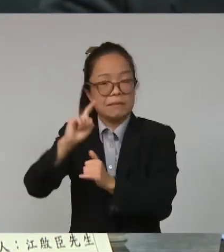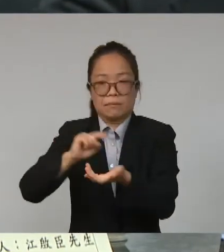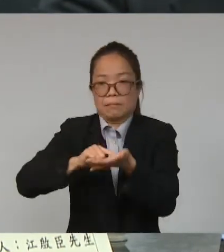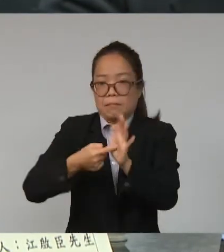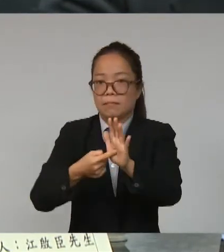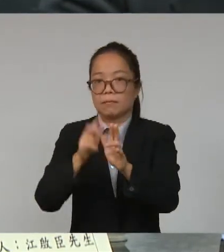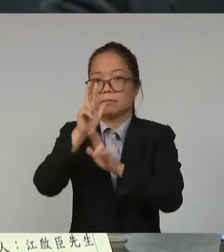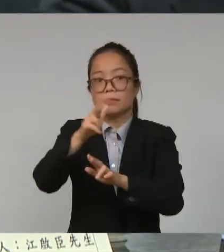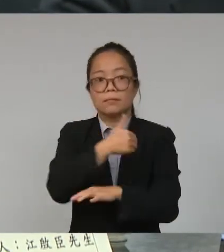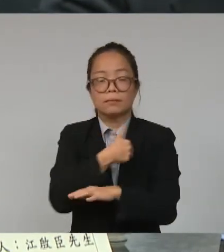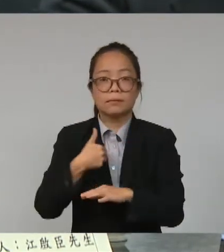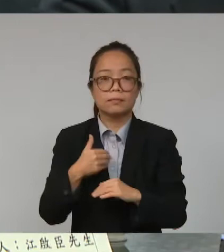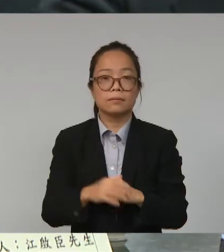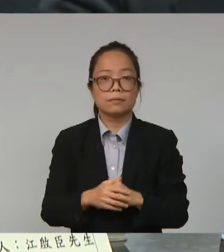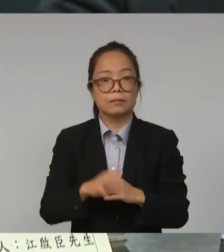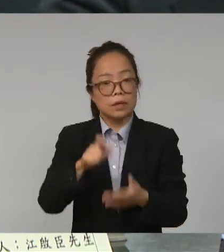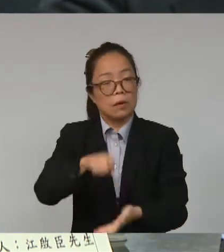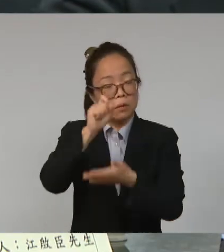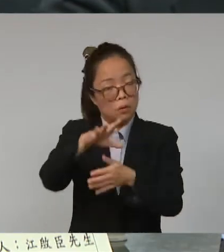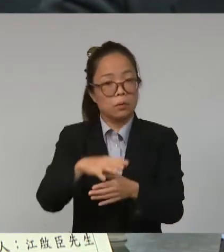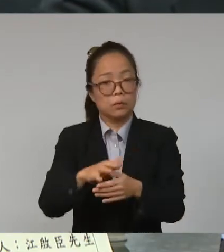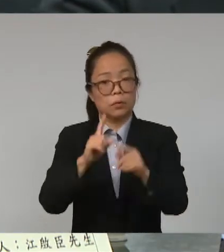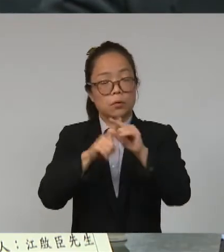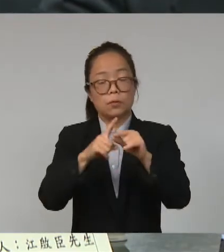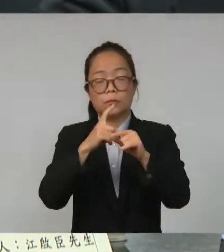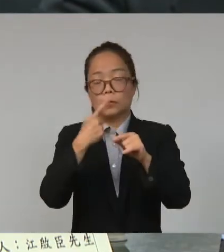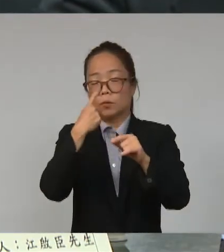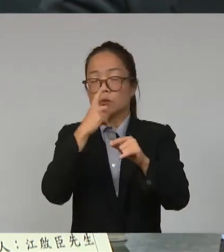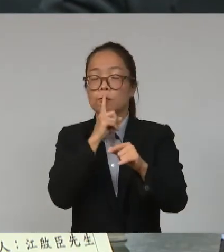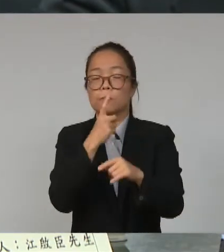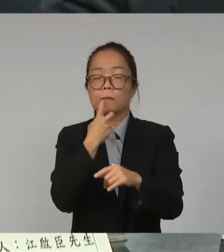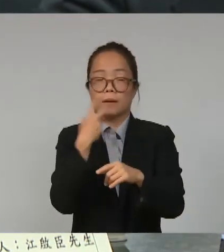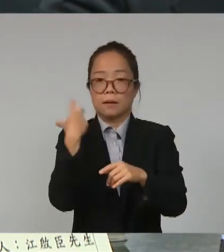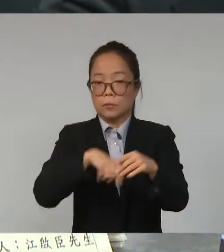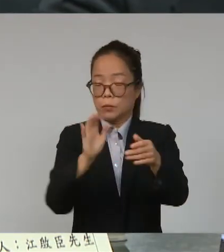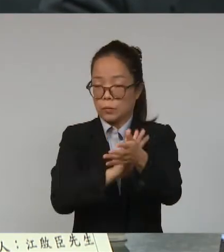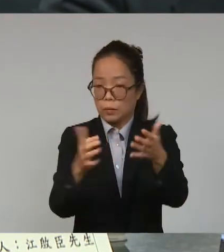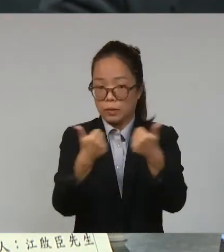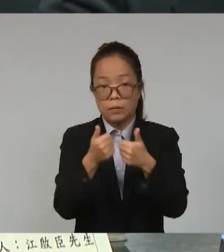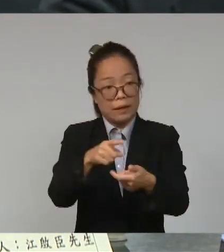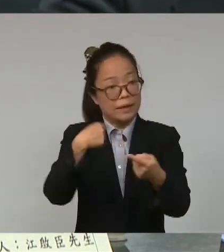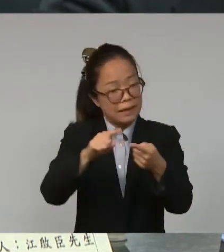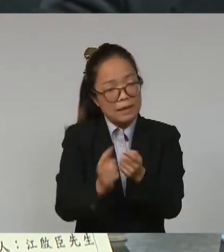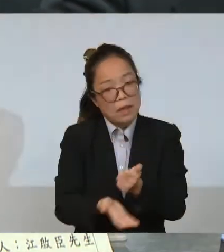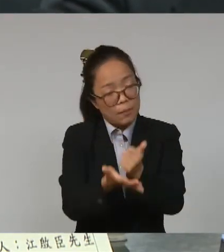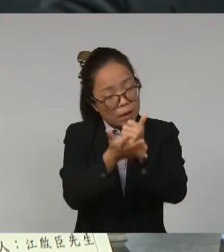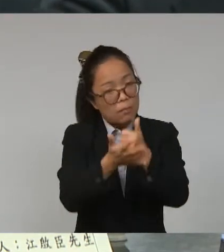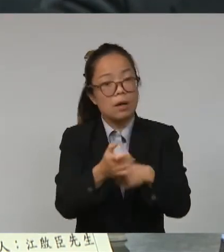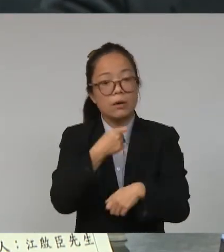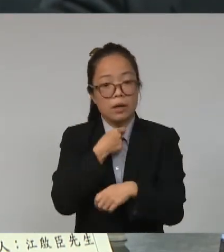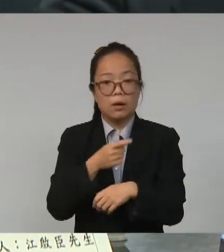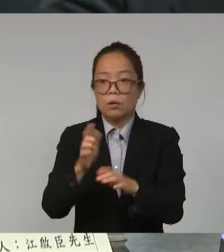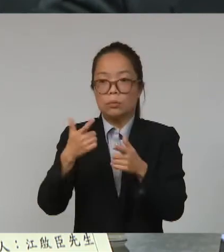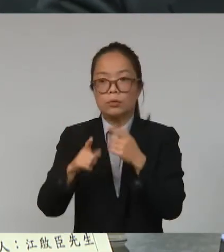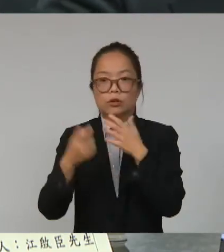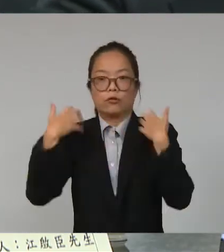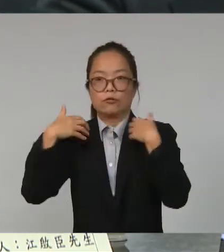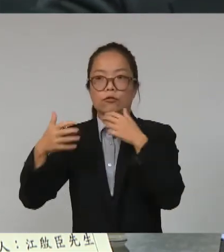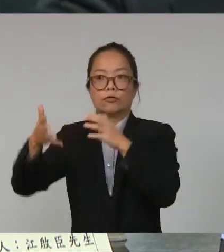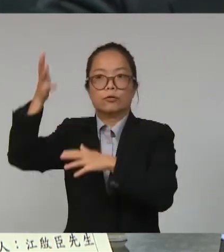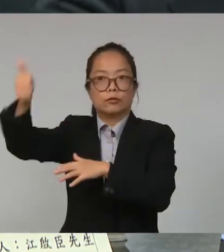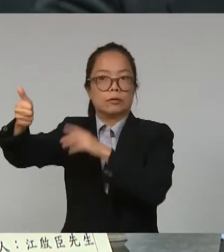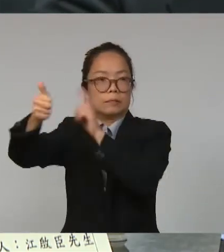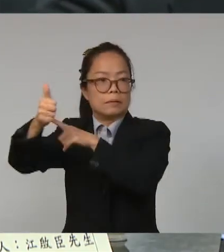呈现。提醒中选会依法必须扮演公投帮手的角色，绝不是担任执政